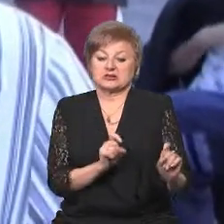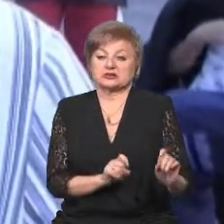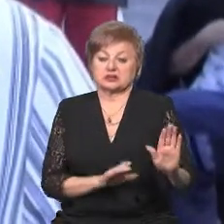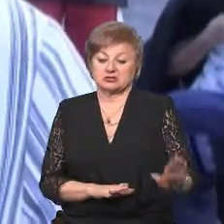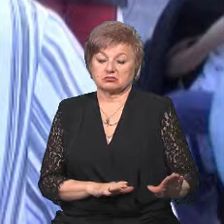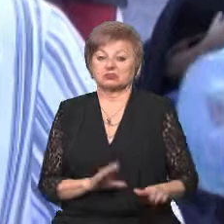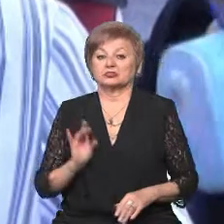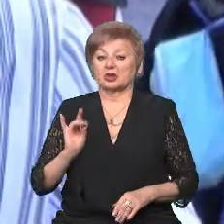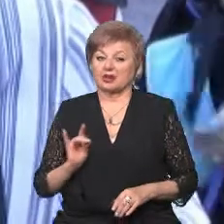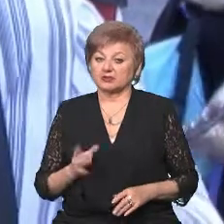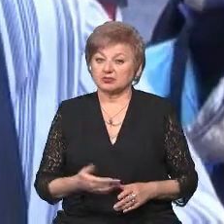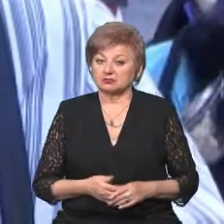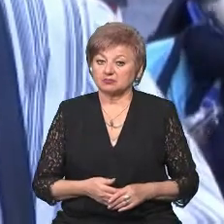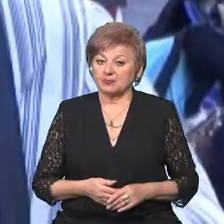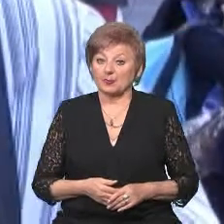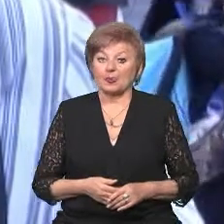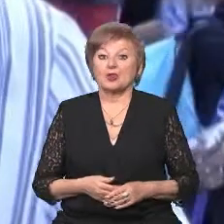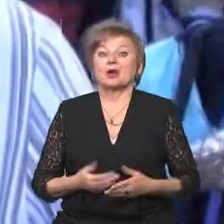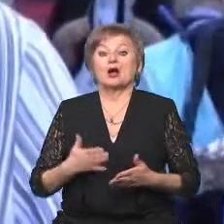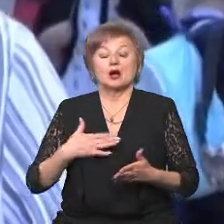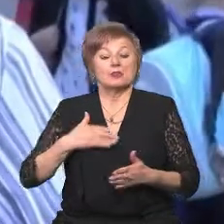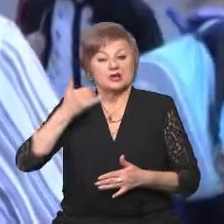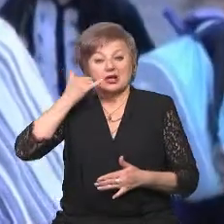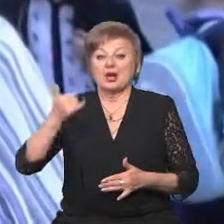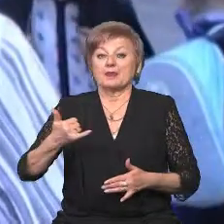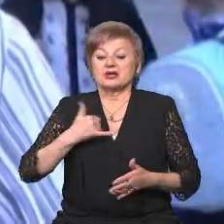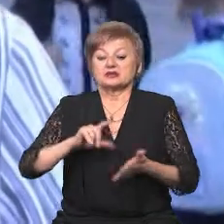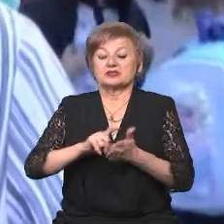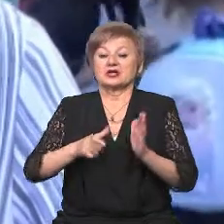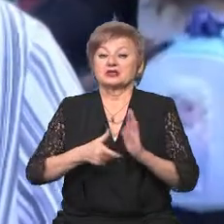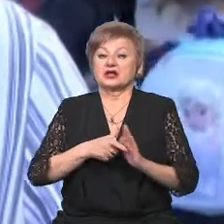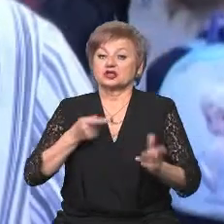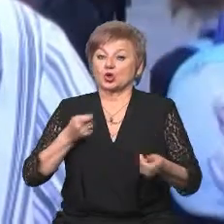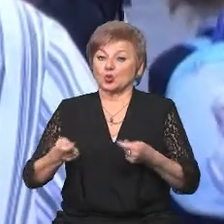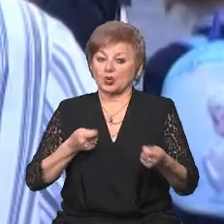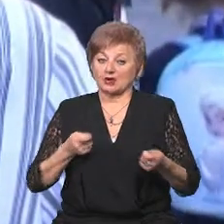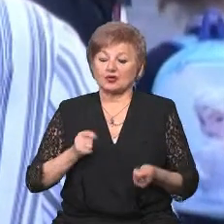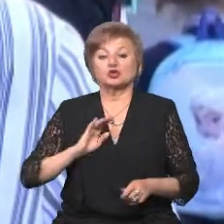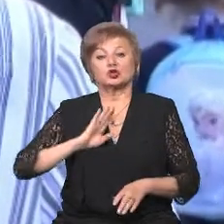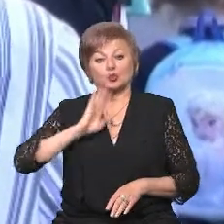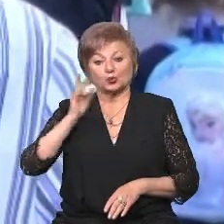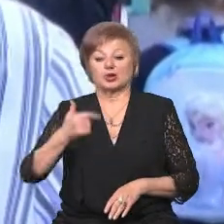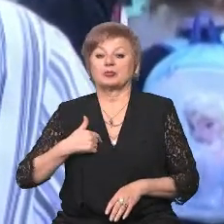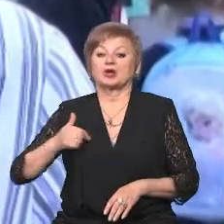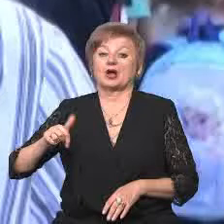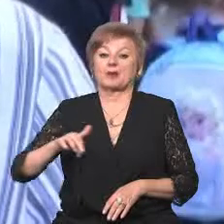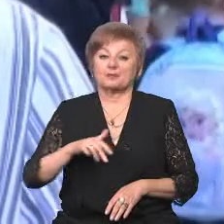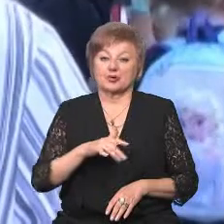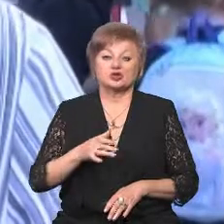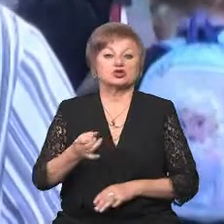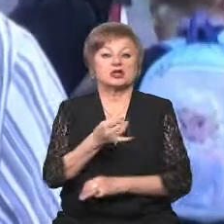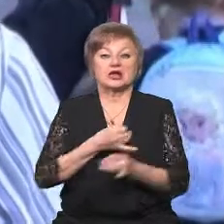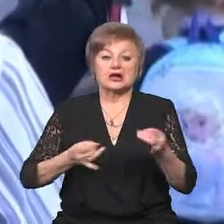на лавці. Вам подзвонили? Мені зателефонувала класний керівник. Зранку я прийшла, мала розмову